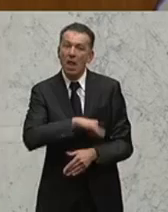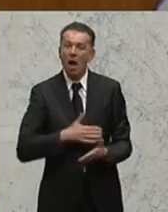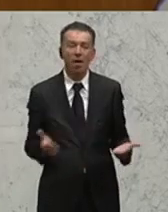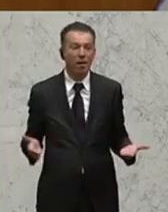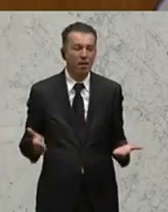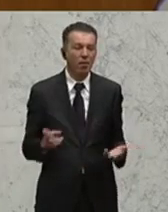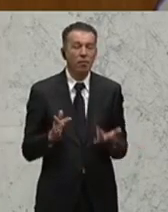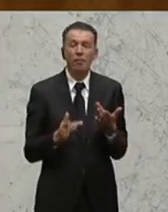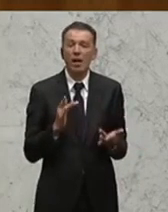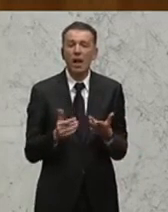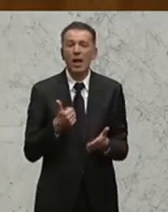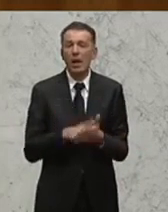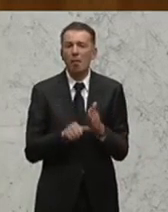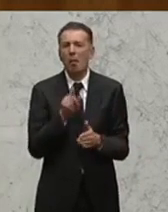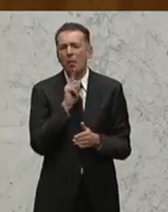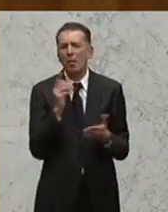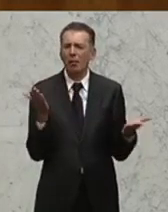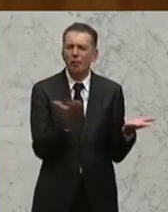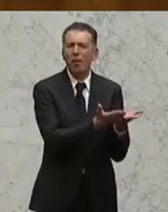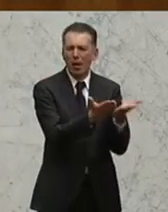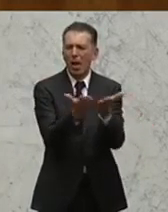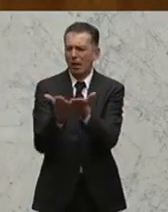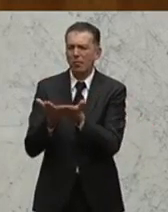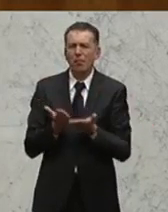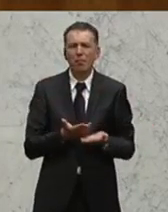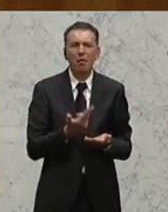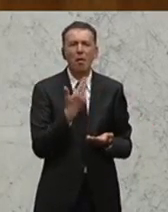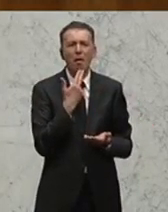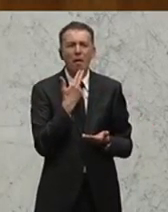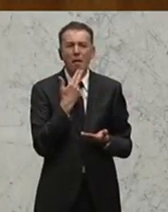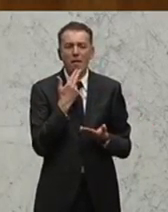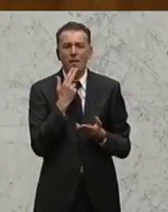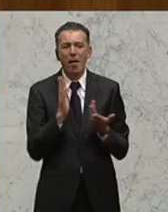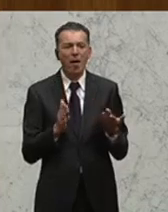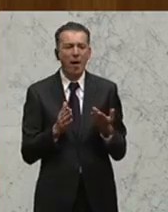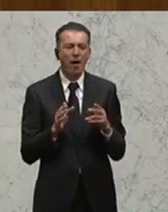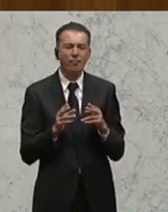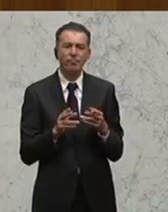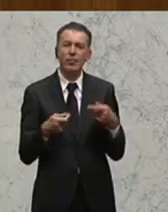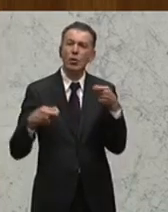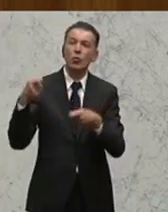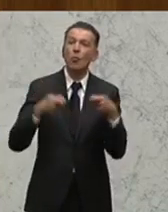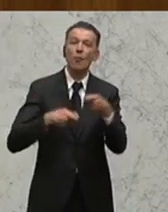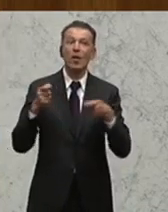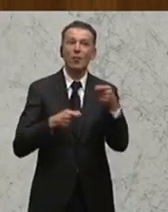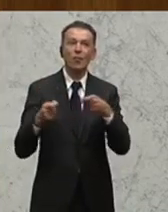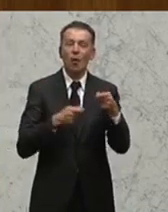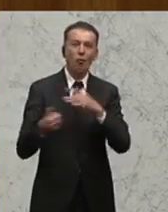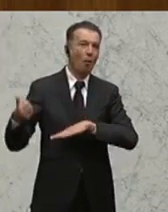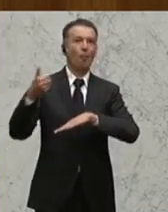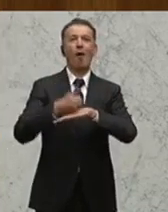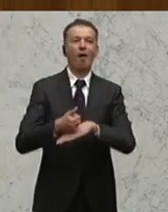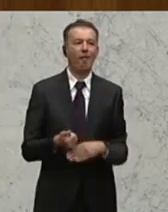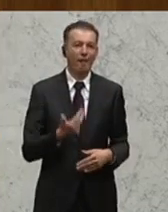Ohne Neid zu schüren. Aber vielleicht einmal ein bisschen zu vergleichen, wer der Schlaumeier der Republik, die Subventionskaiser sind, wer